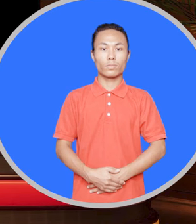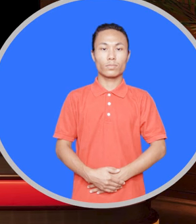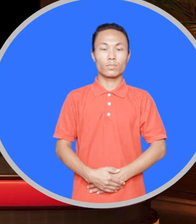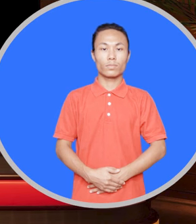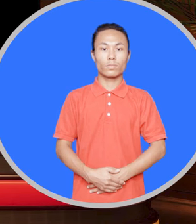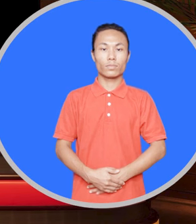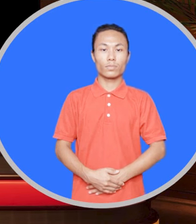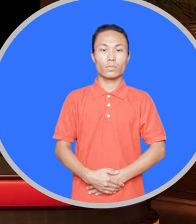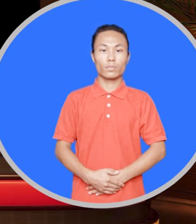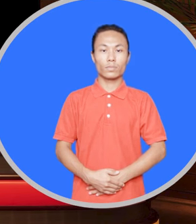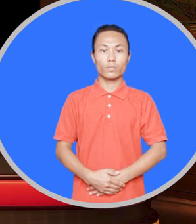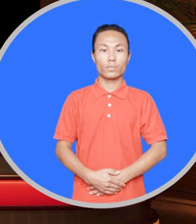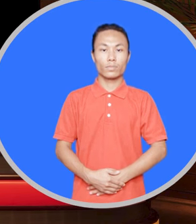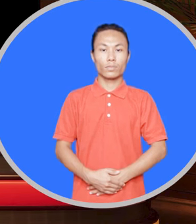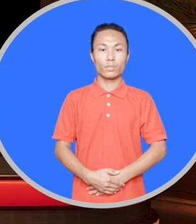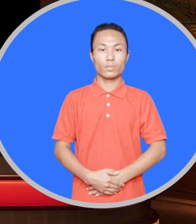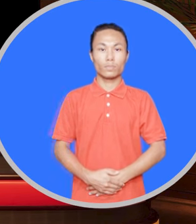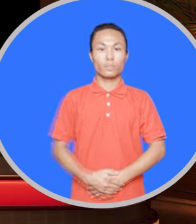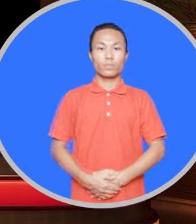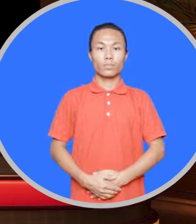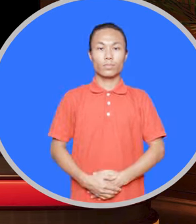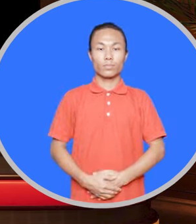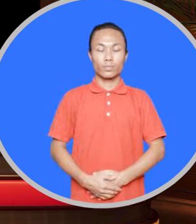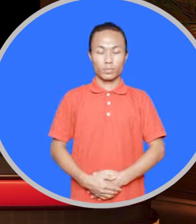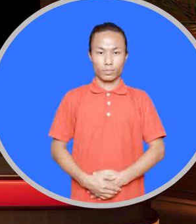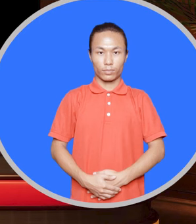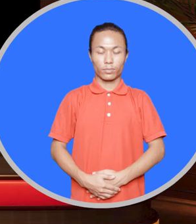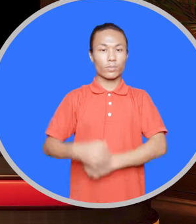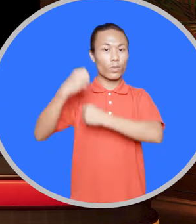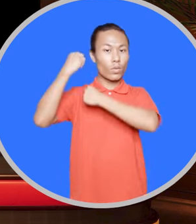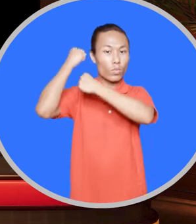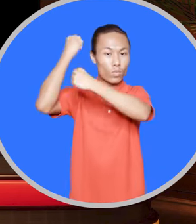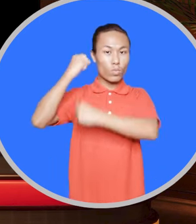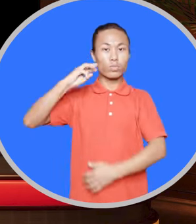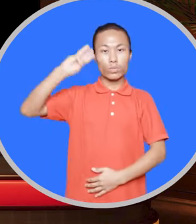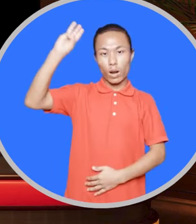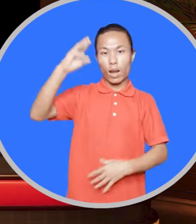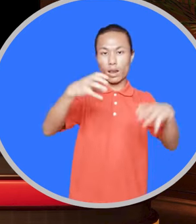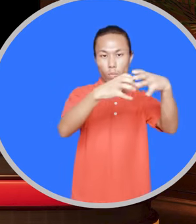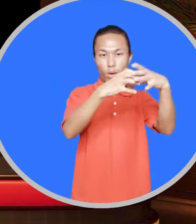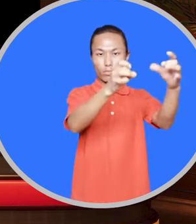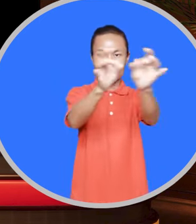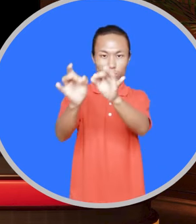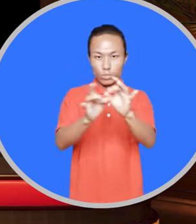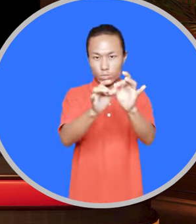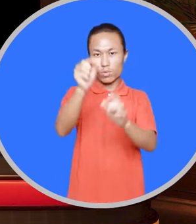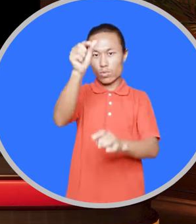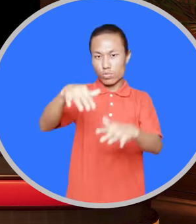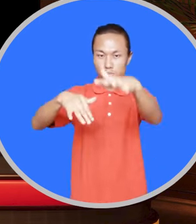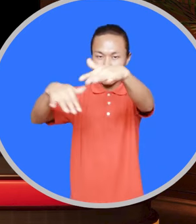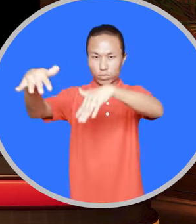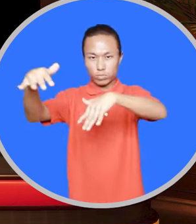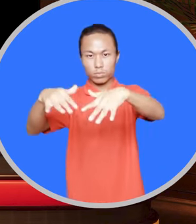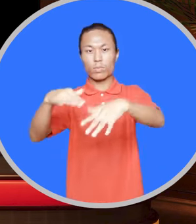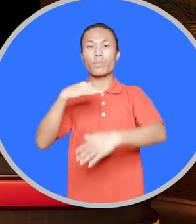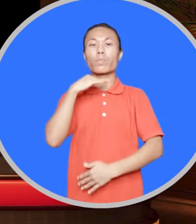င်မြင်မှုများကိုရယူနိုင်ခဲ့ကြတယ်လို့ဖော်ပြထားပါတယ်။ဒါအပြင်တော်လှန်ရေးအားစုများအကြားရှည်ရင်ဆွဲအပြန်အလှန်နားလ